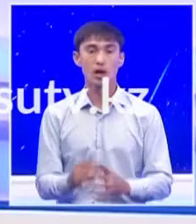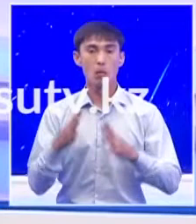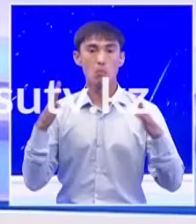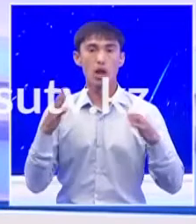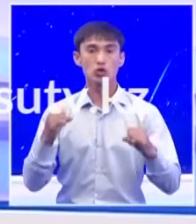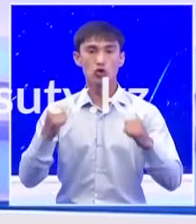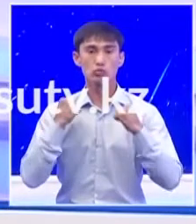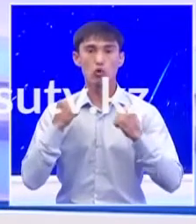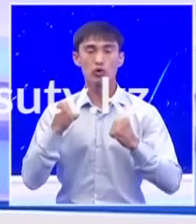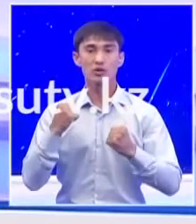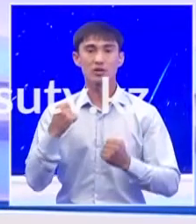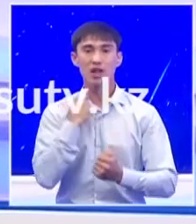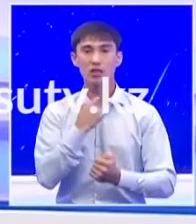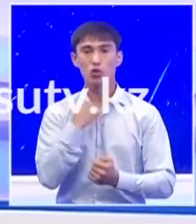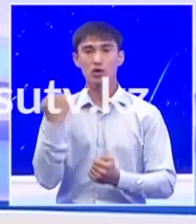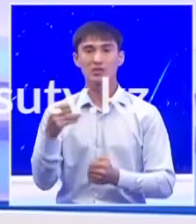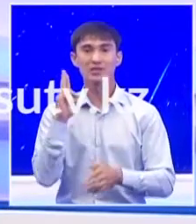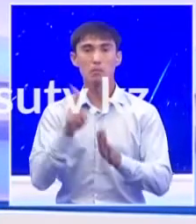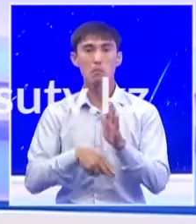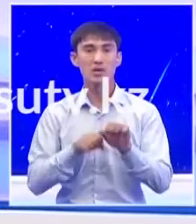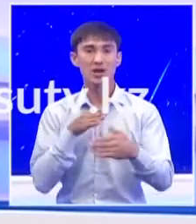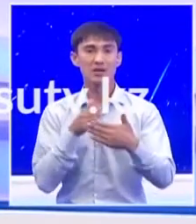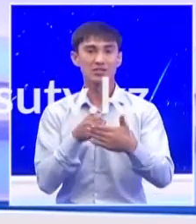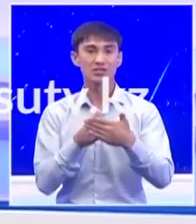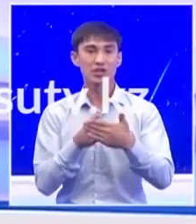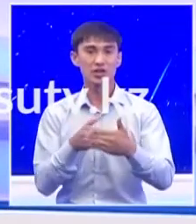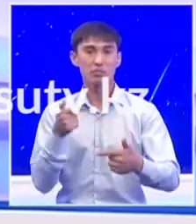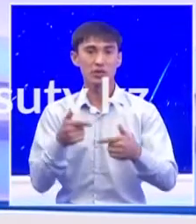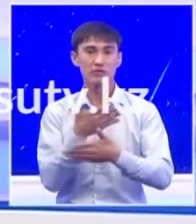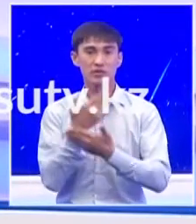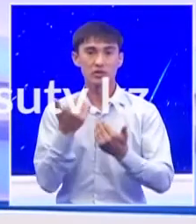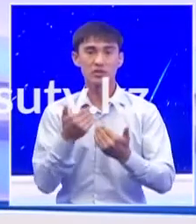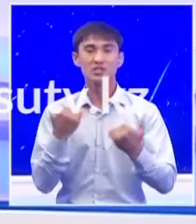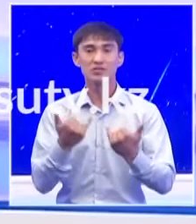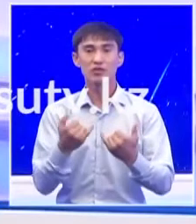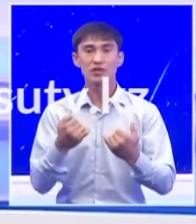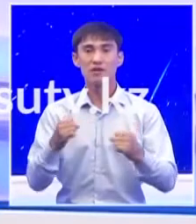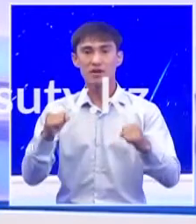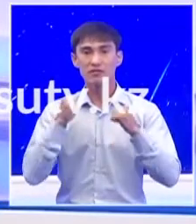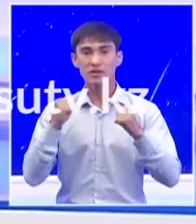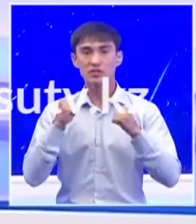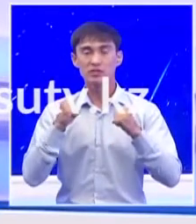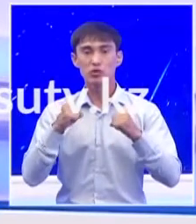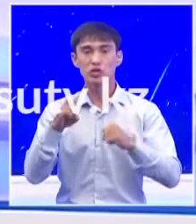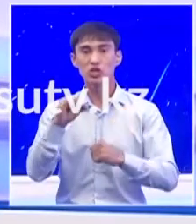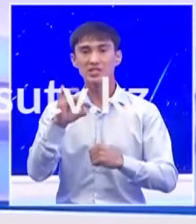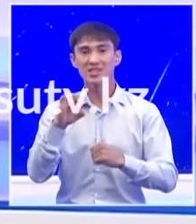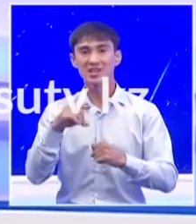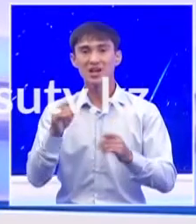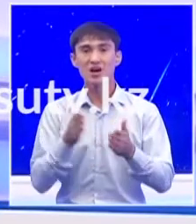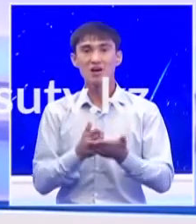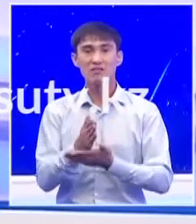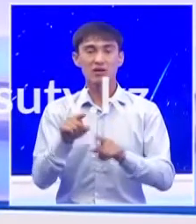Большой спорт для талдыкурганцев без ограничений и противопоказаний. Сегодня во Дворце спорта «Жастар» в рамках проекта